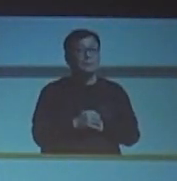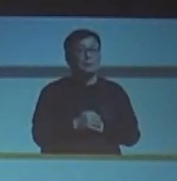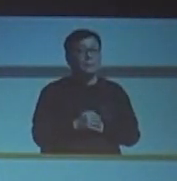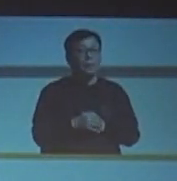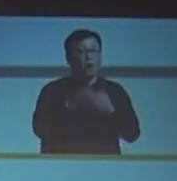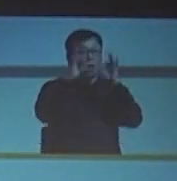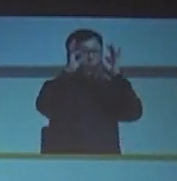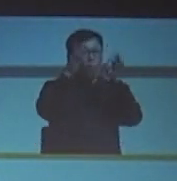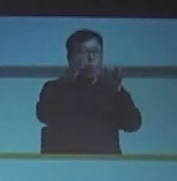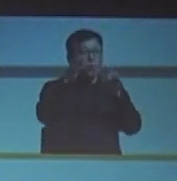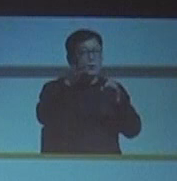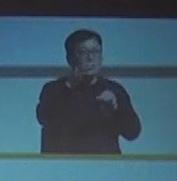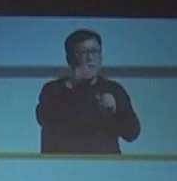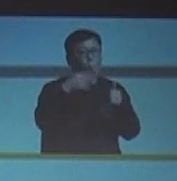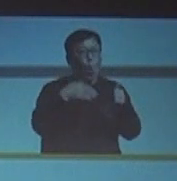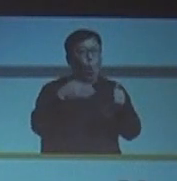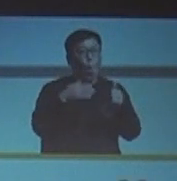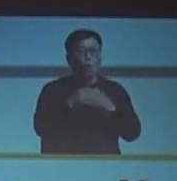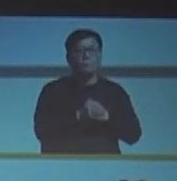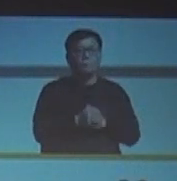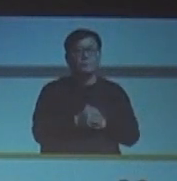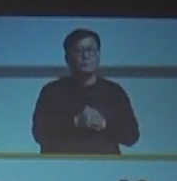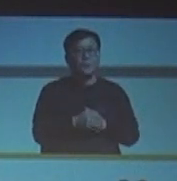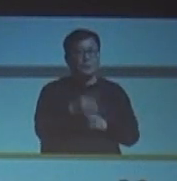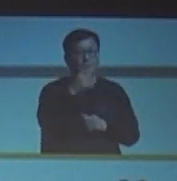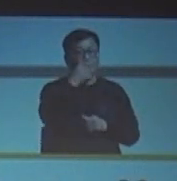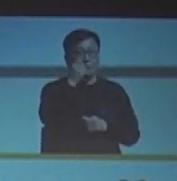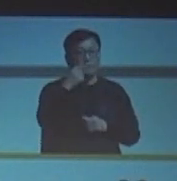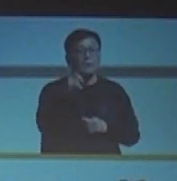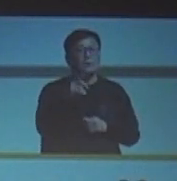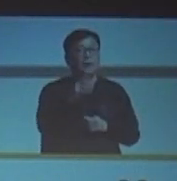네. 우리 강선아 멋진 신부님. 네.